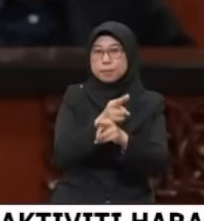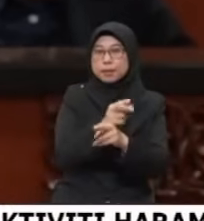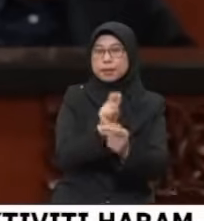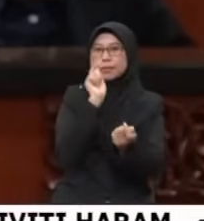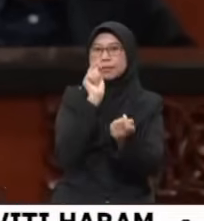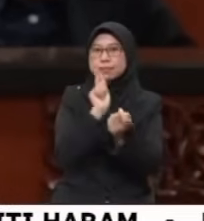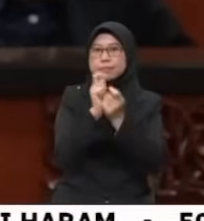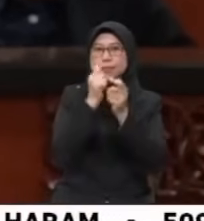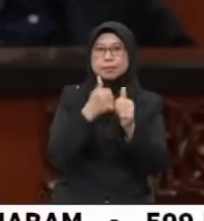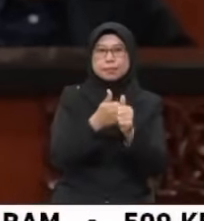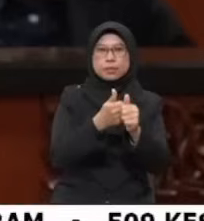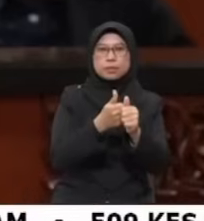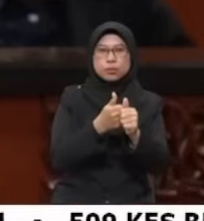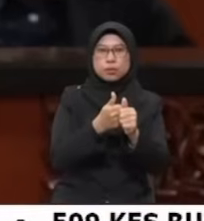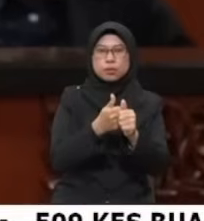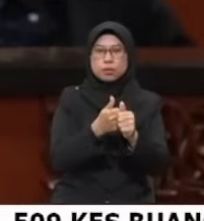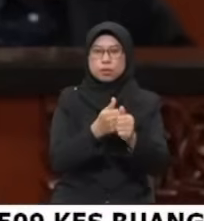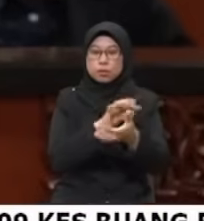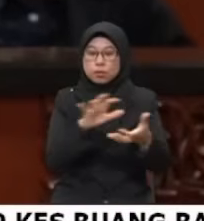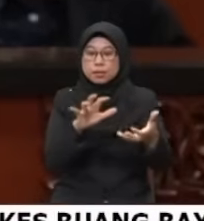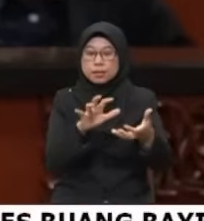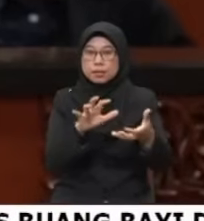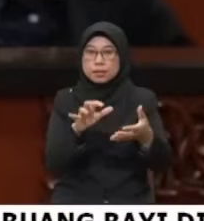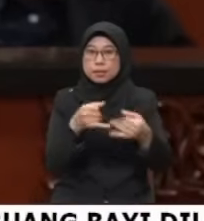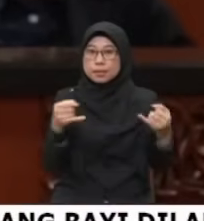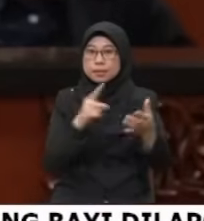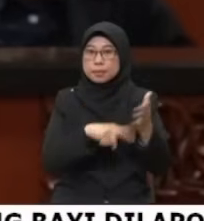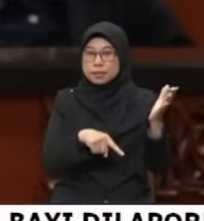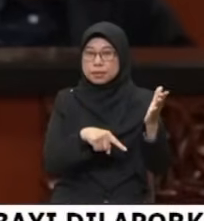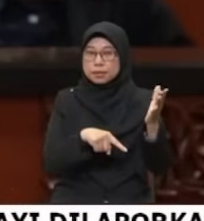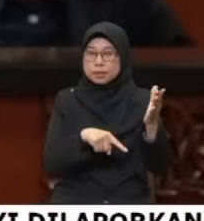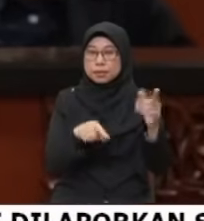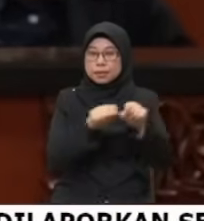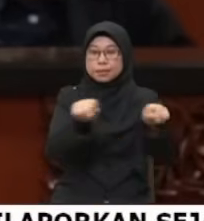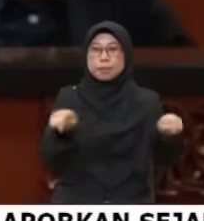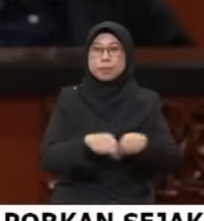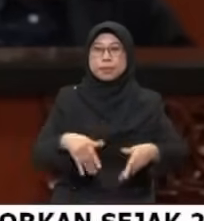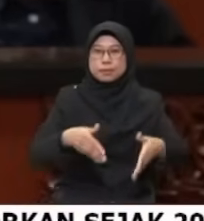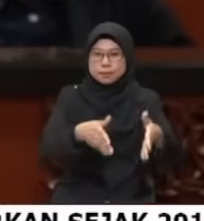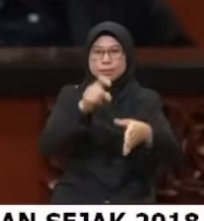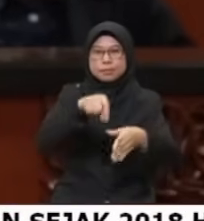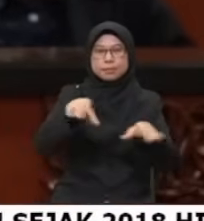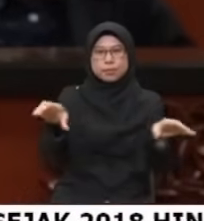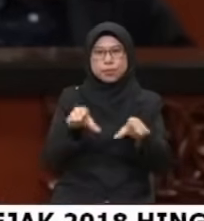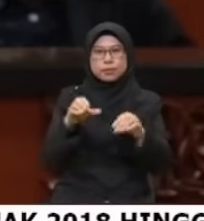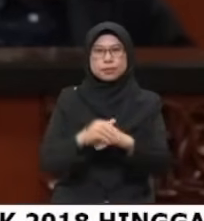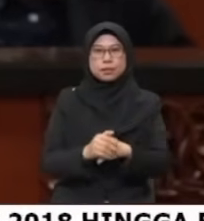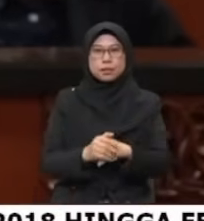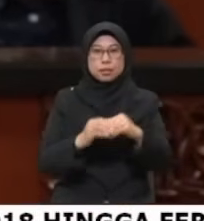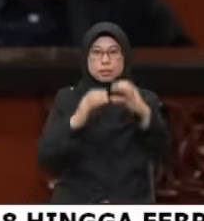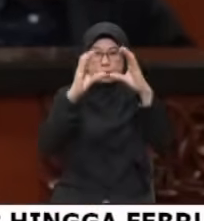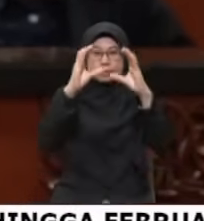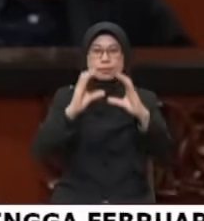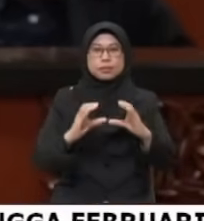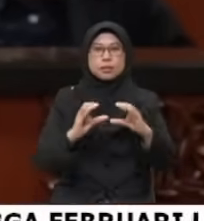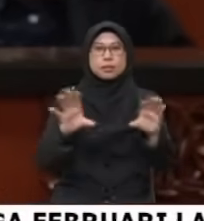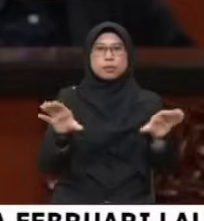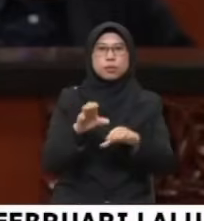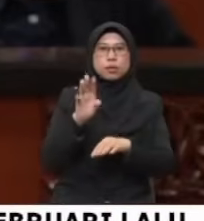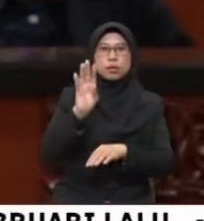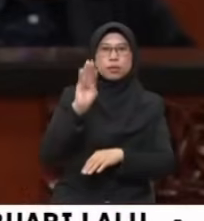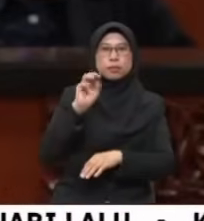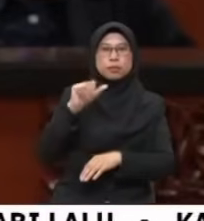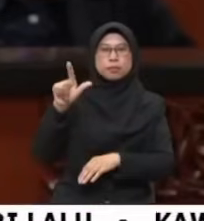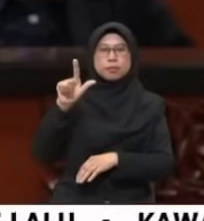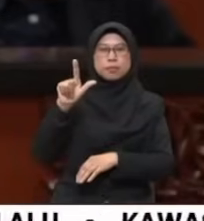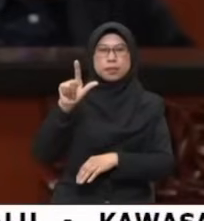tepat berdasarkan jenis kerosakan yang berlaku di tapak perlu dilaksanakan dan kaedah rawatan secara meal and pave